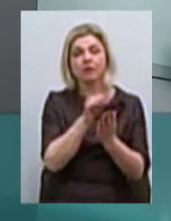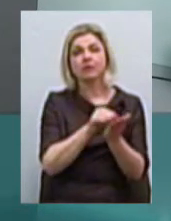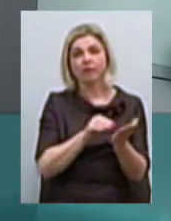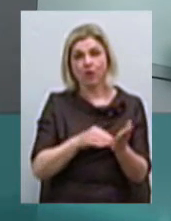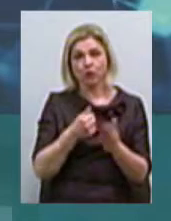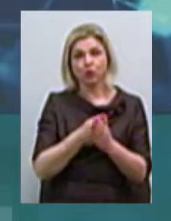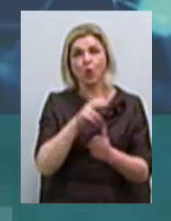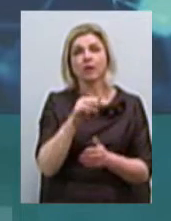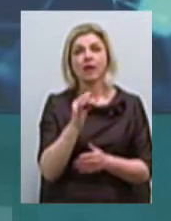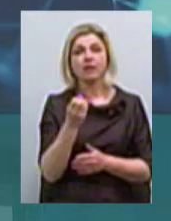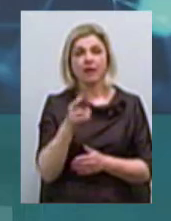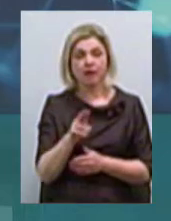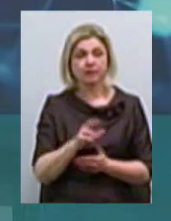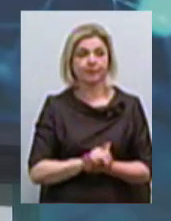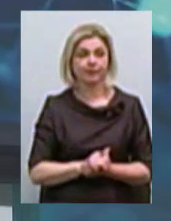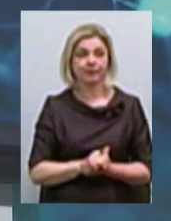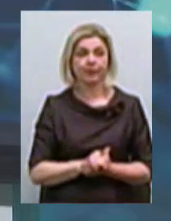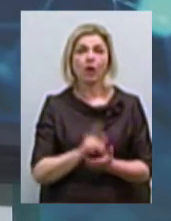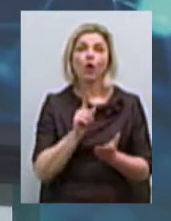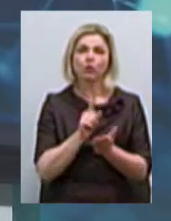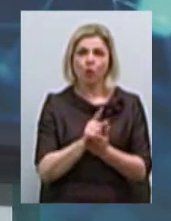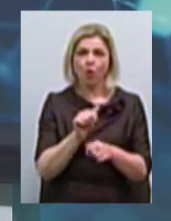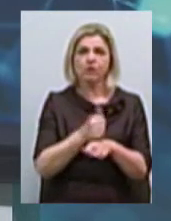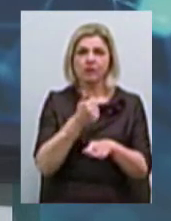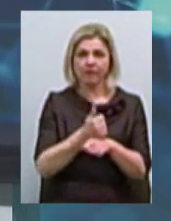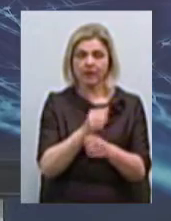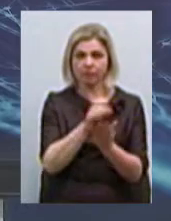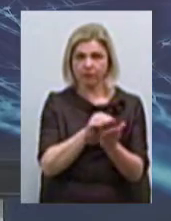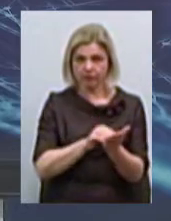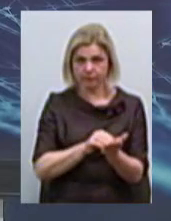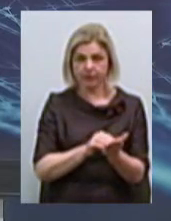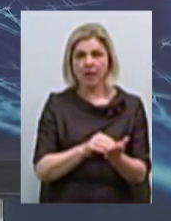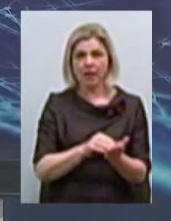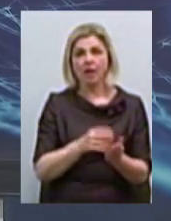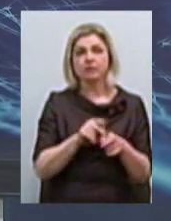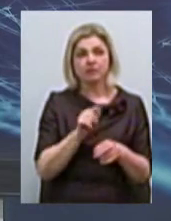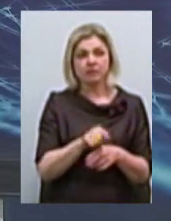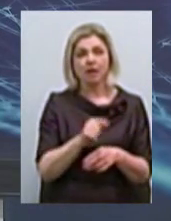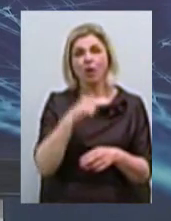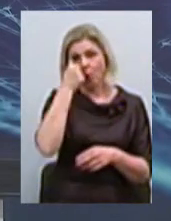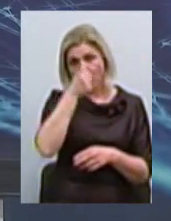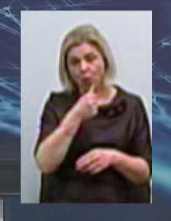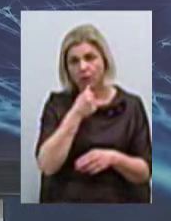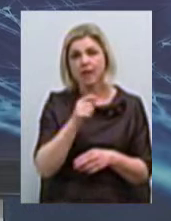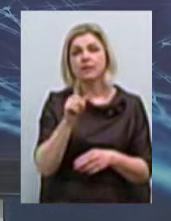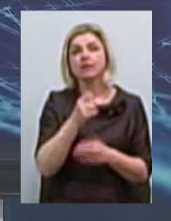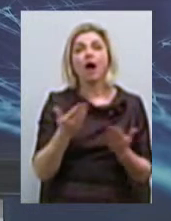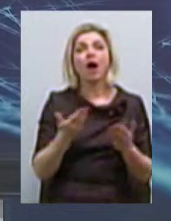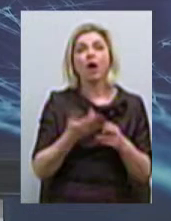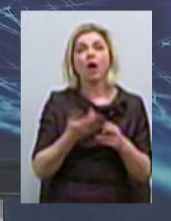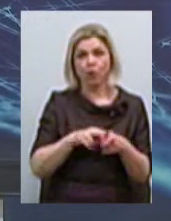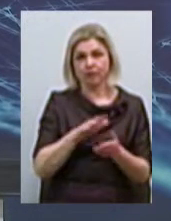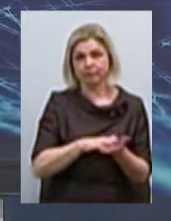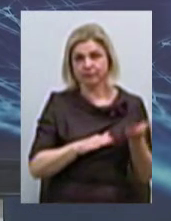декларації? Податкова декларація має основні реквізити для заповнення. Це рік, за який подається податкова